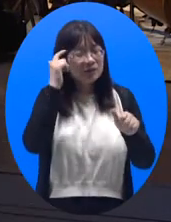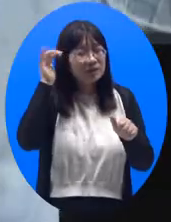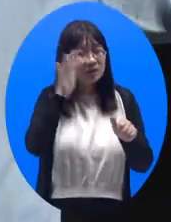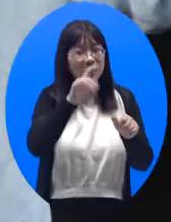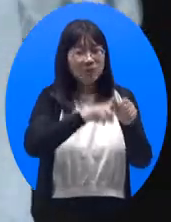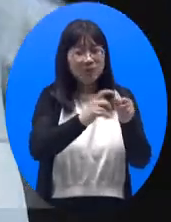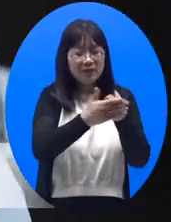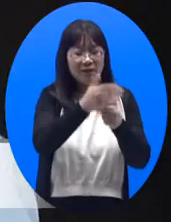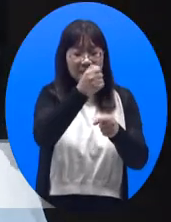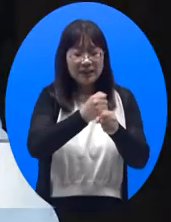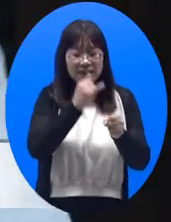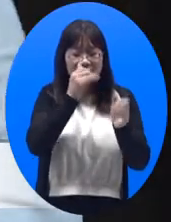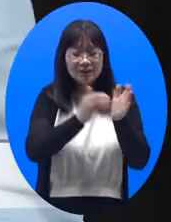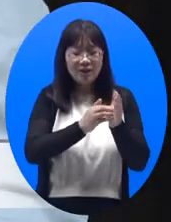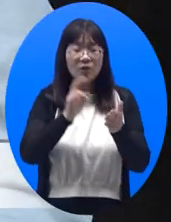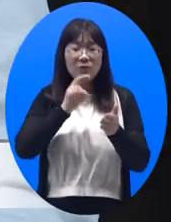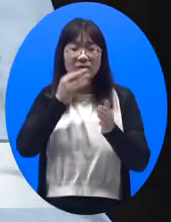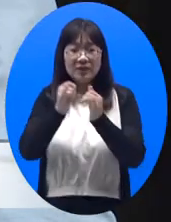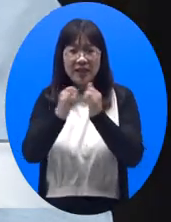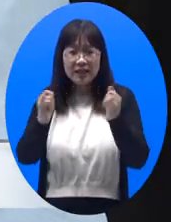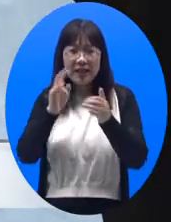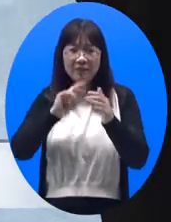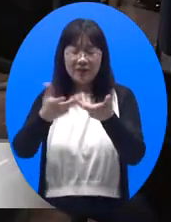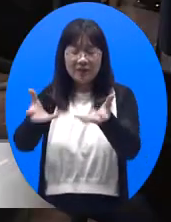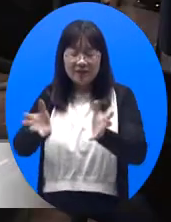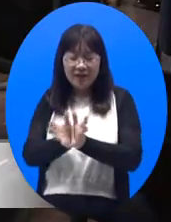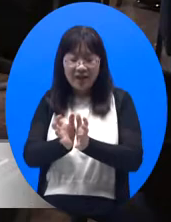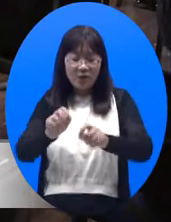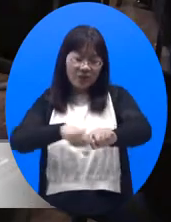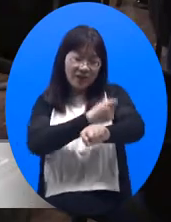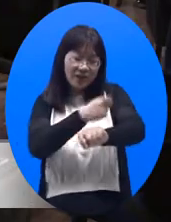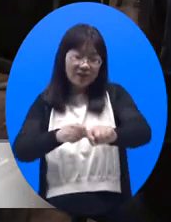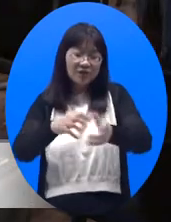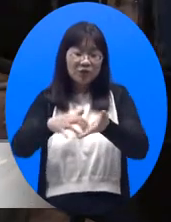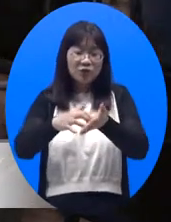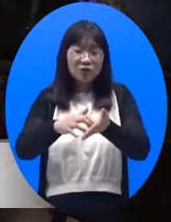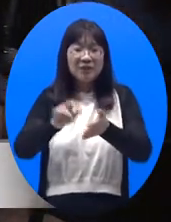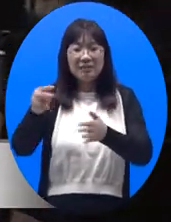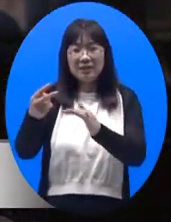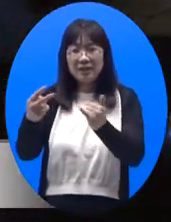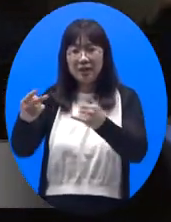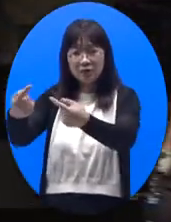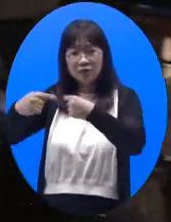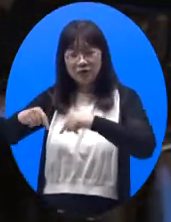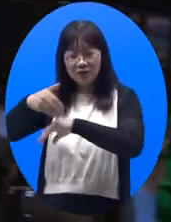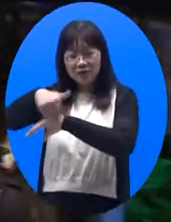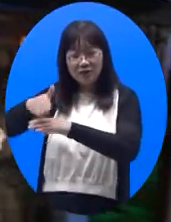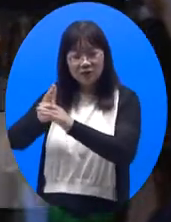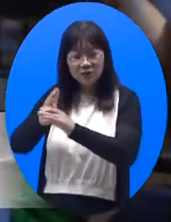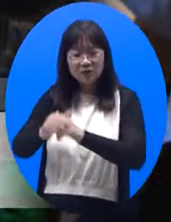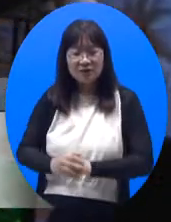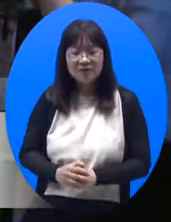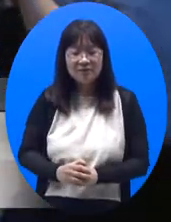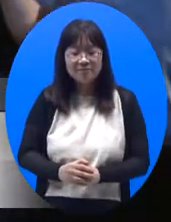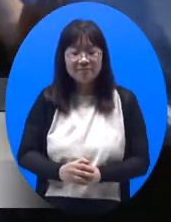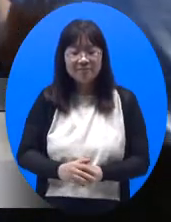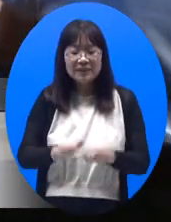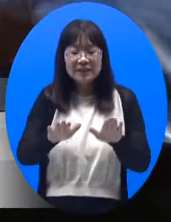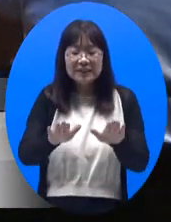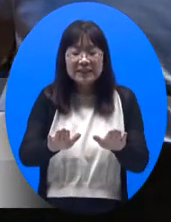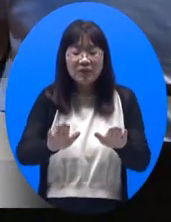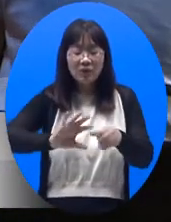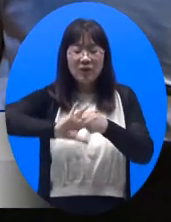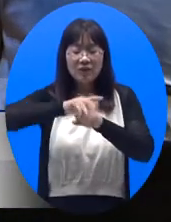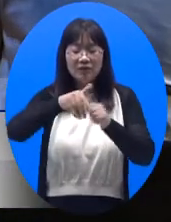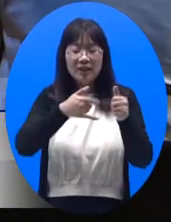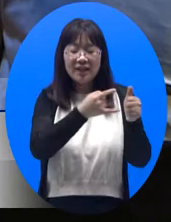곡입니다. 성악가와 합창단, 오케스트라 등 200여 명의 연주자들이 출연할 예정입니다. It has a great meaning, of course, the